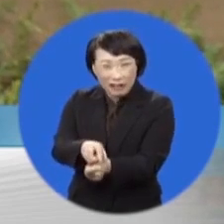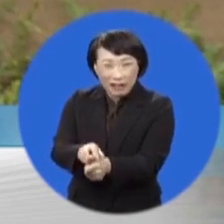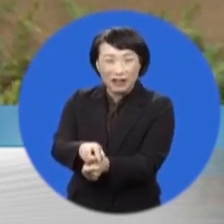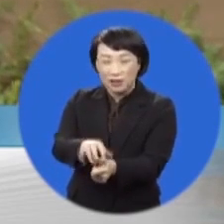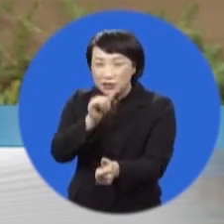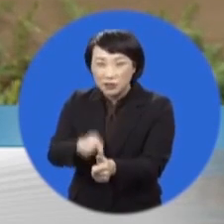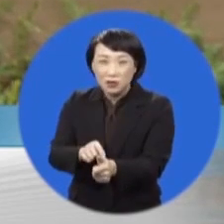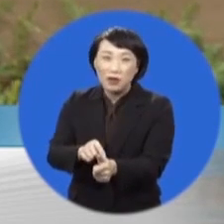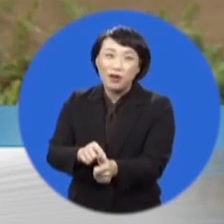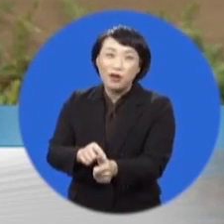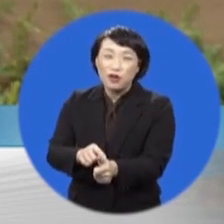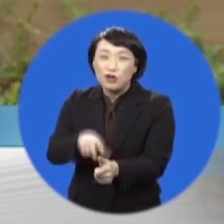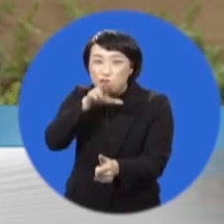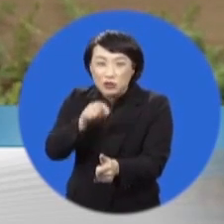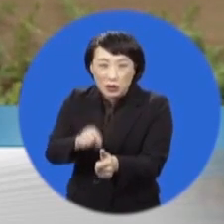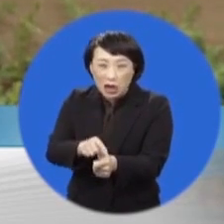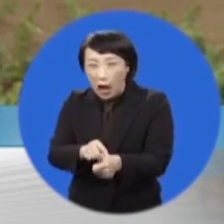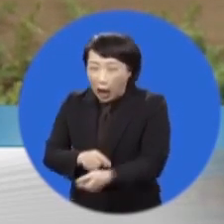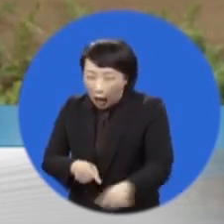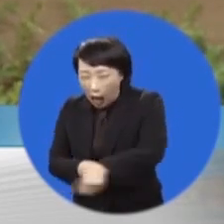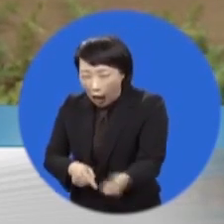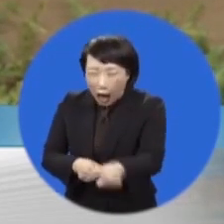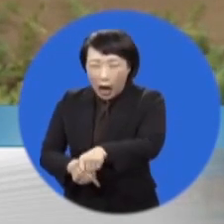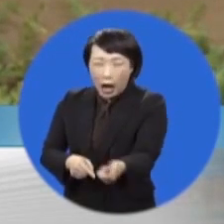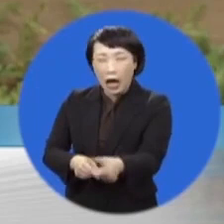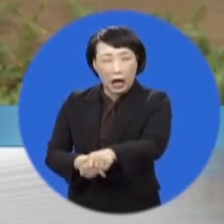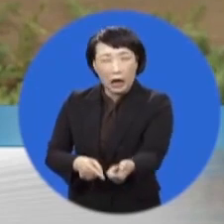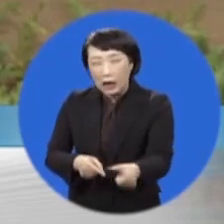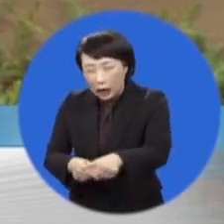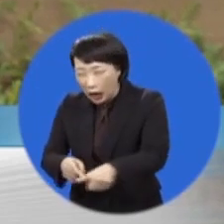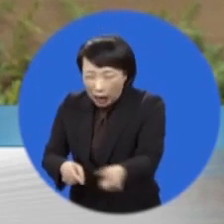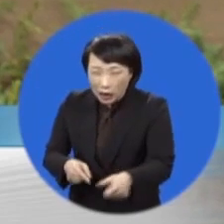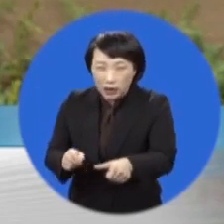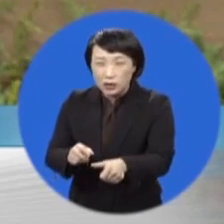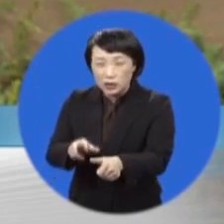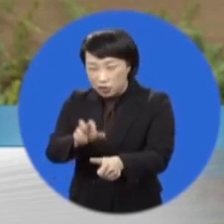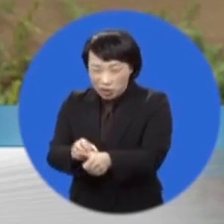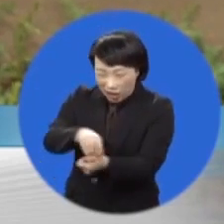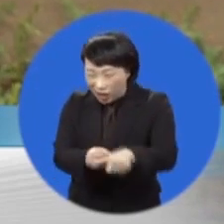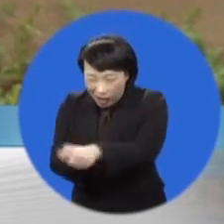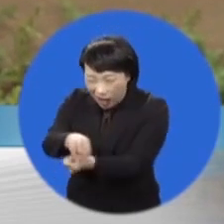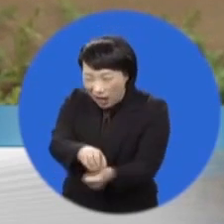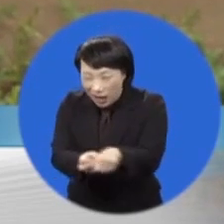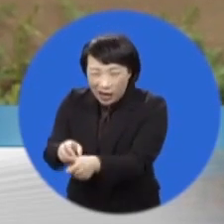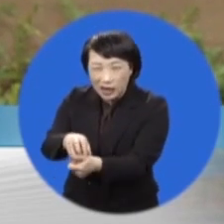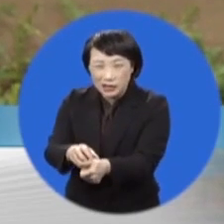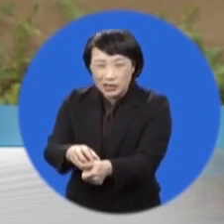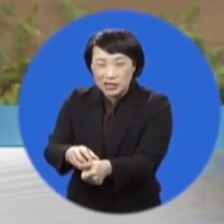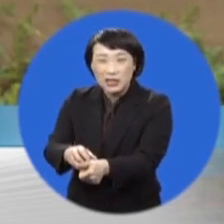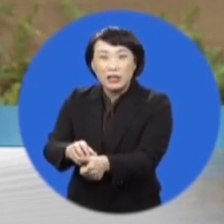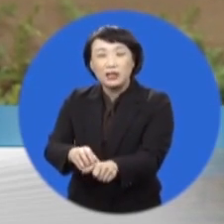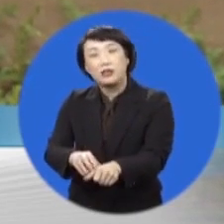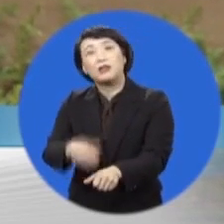차밭 아니면 도 주회 때 짹짹 챗 죽죽 찍힘 죽었을 끌구 길이 일단